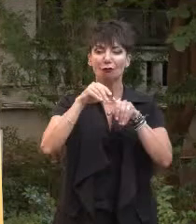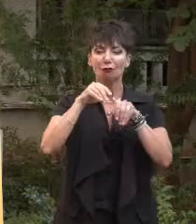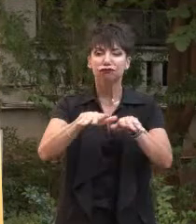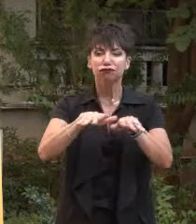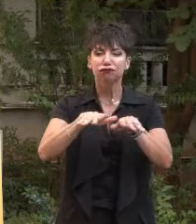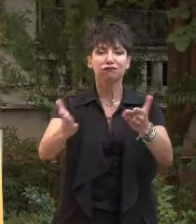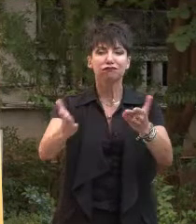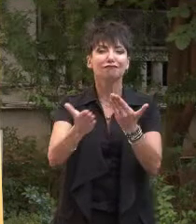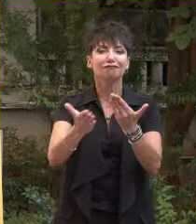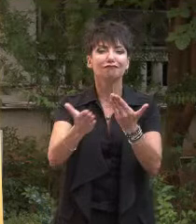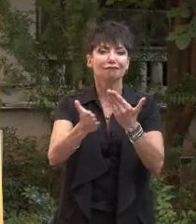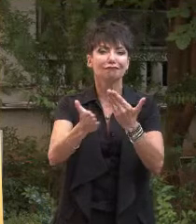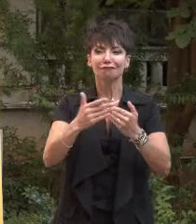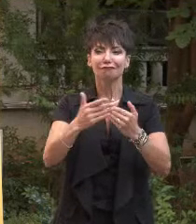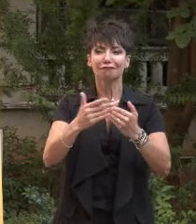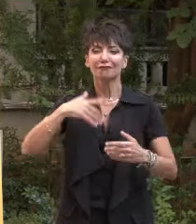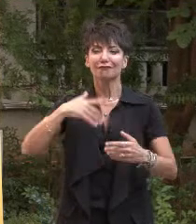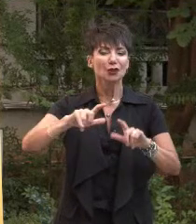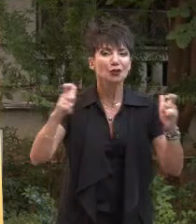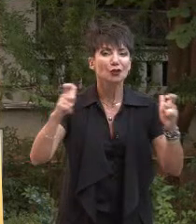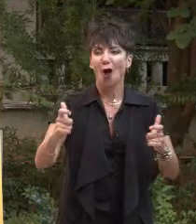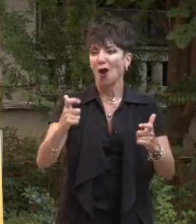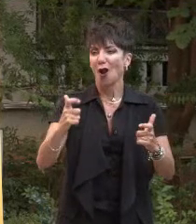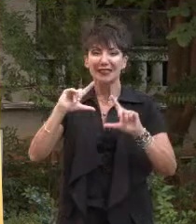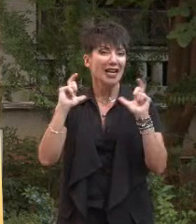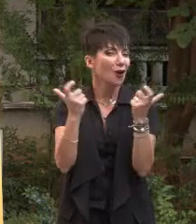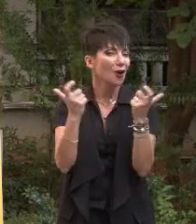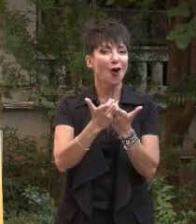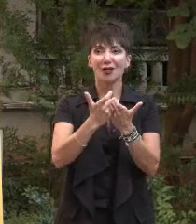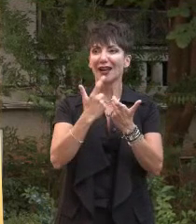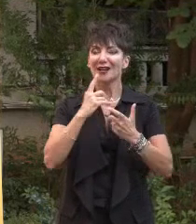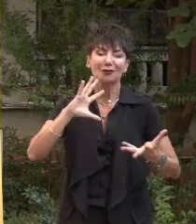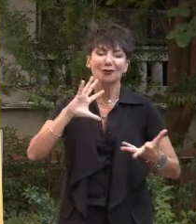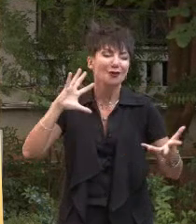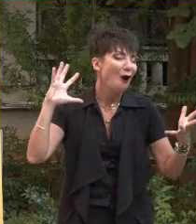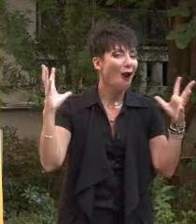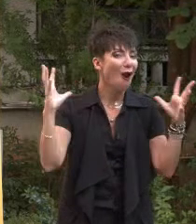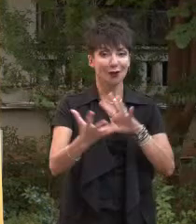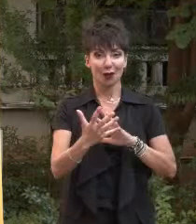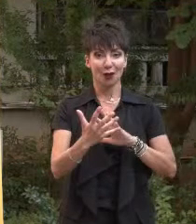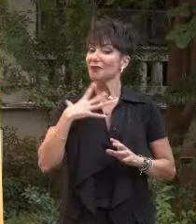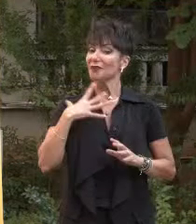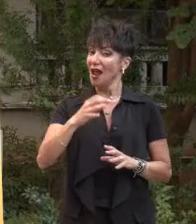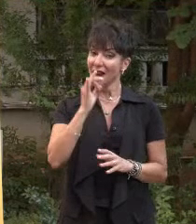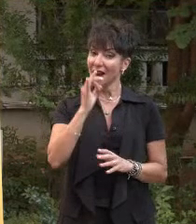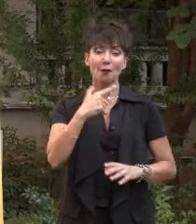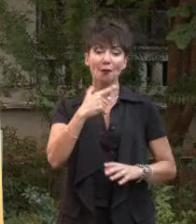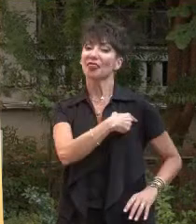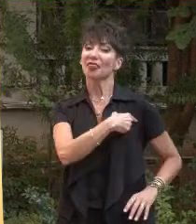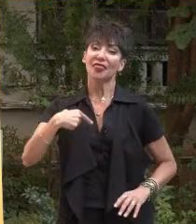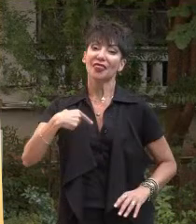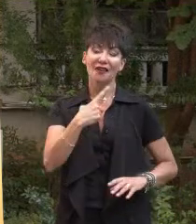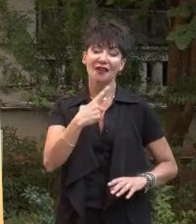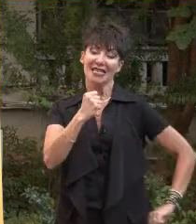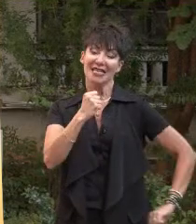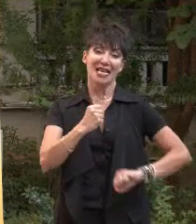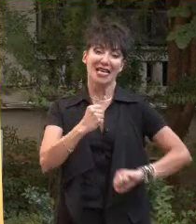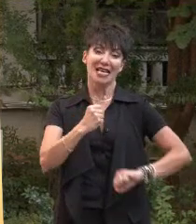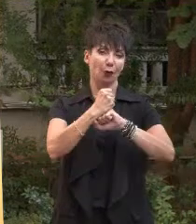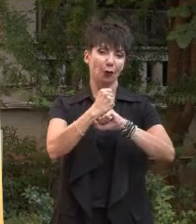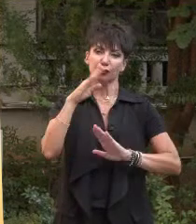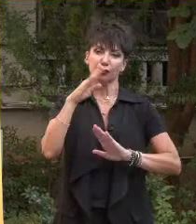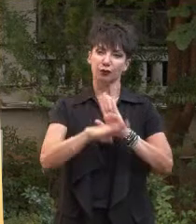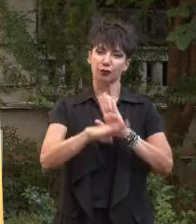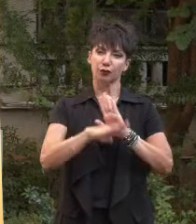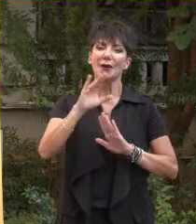σχολείο σας, στη γειτονιά σας, στον κόσμο ολόκληρο. Στο σημείο αυτό θα ήθελα να συγχαρώ τη Διεύθυνση Υποστήριξης Προγραμμάτων του Υπουργείου Παιδείας και